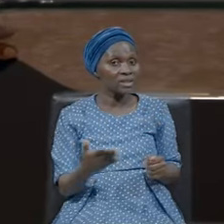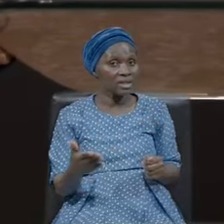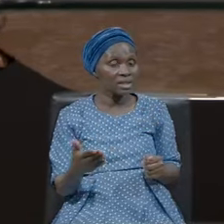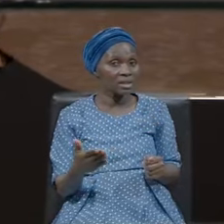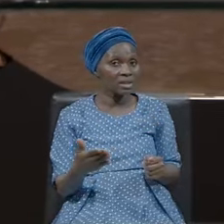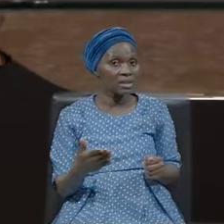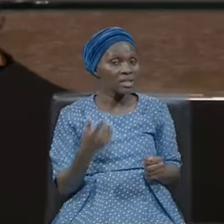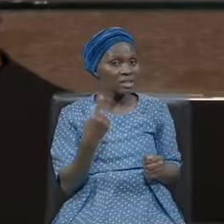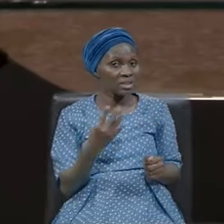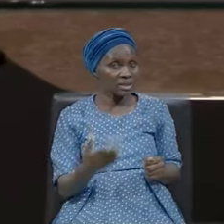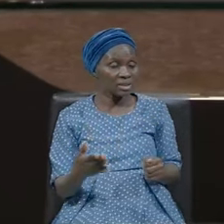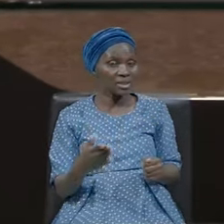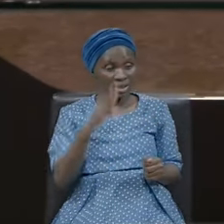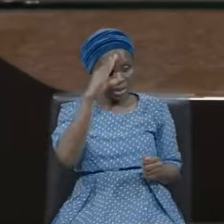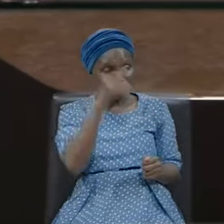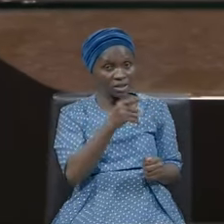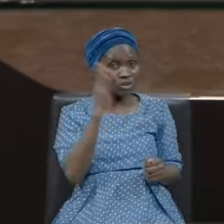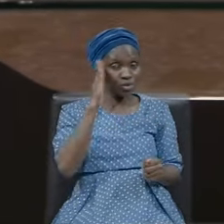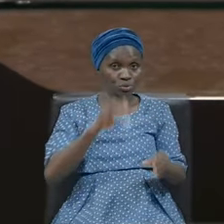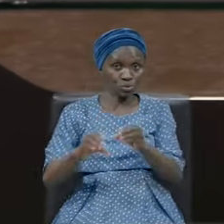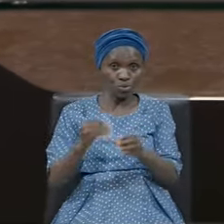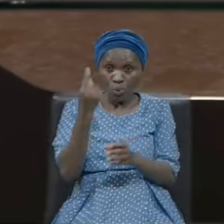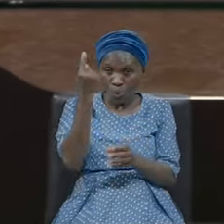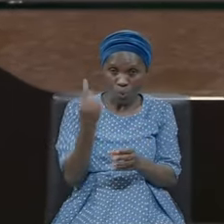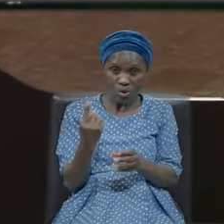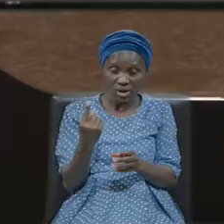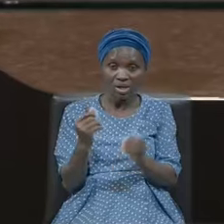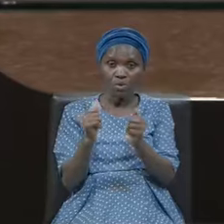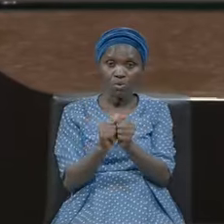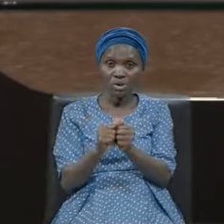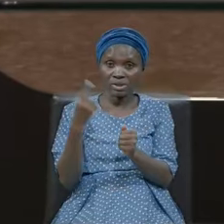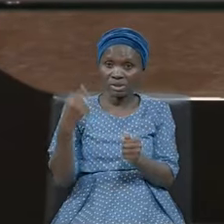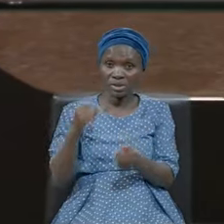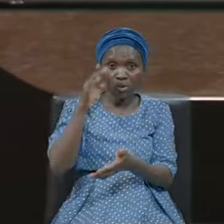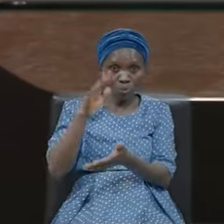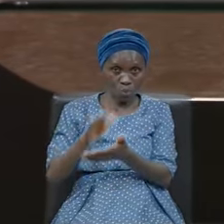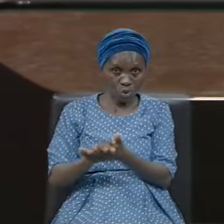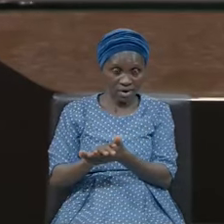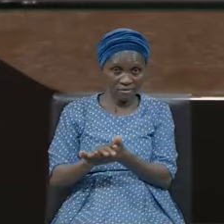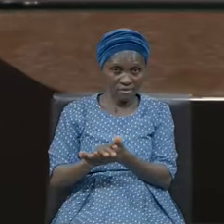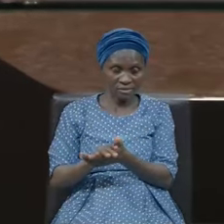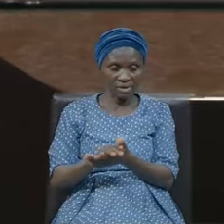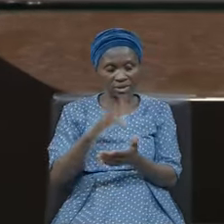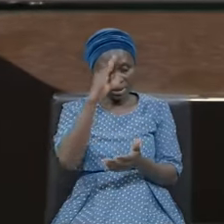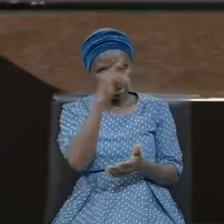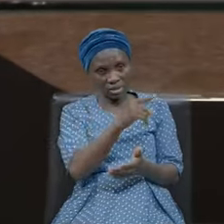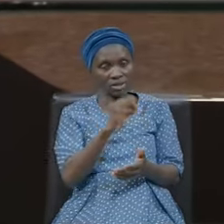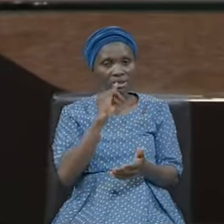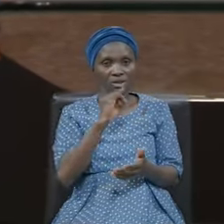faire avec sa femme seule, l'homme là est un adultère.